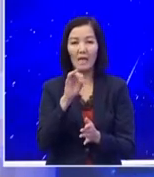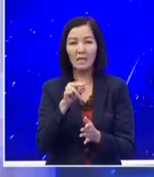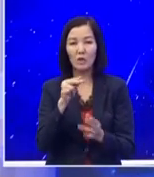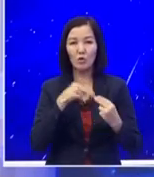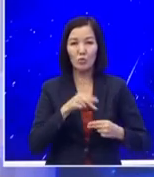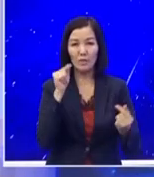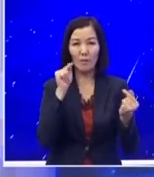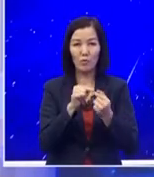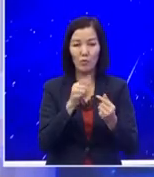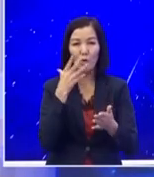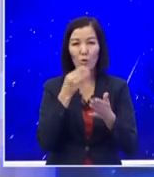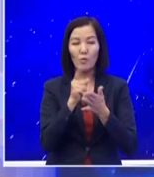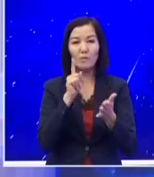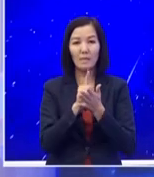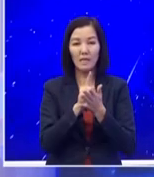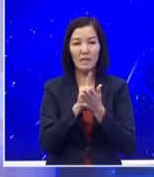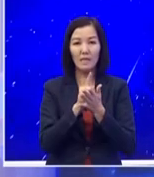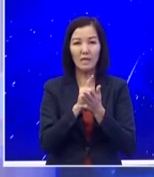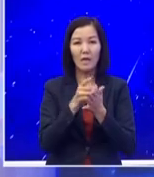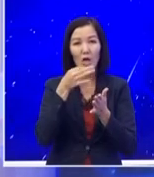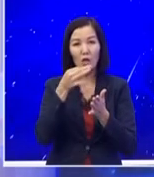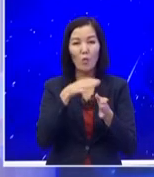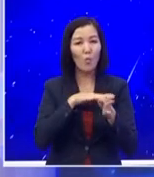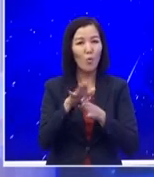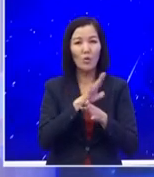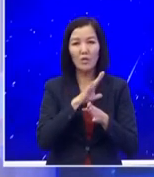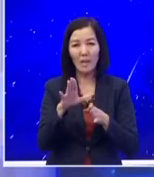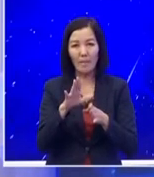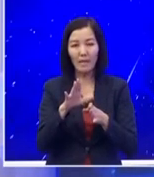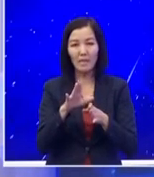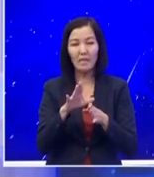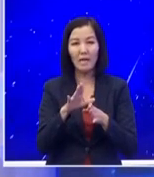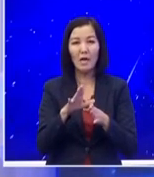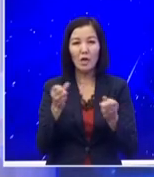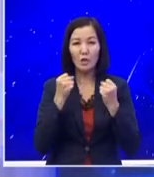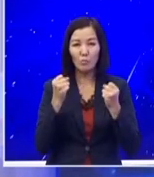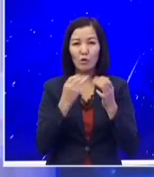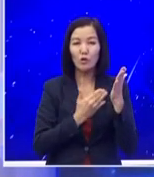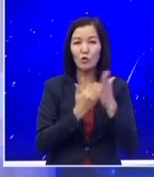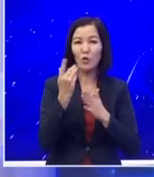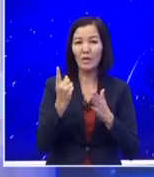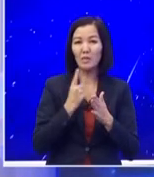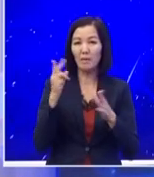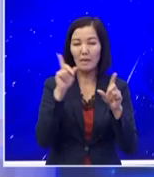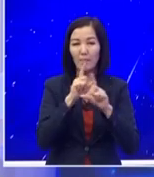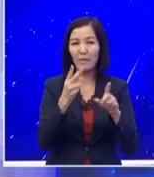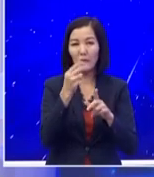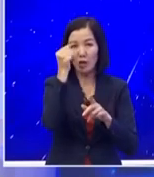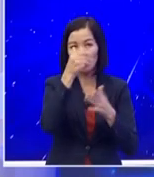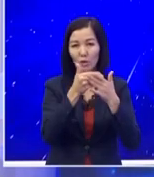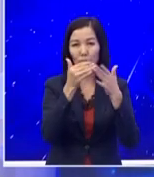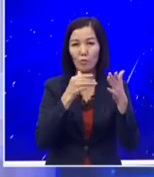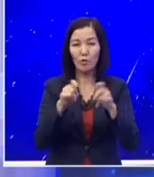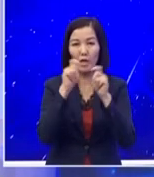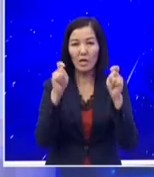наразы. Өз міндеттерін жауапкершілікпен орындамайтындығын алға тартады. Парапланистердің жоғарғы шеберлік мектебі осыдан 2 жыл бұрын ашылған.